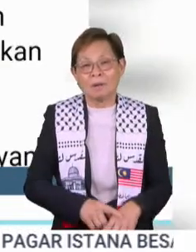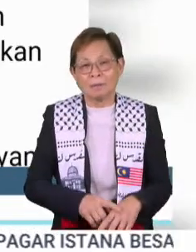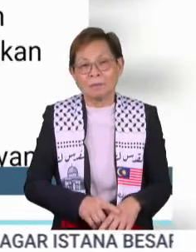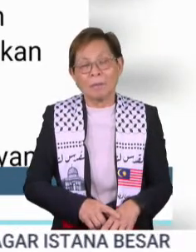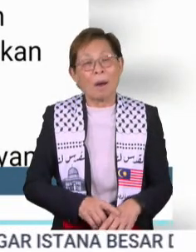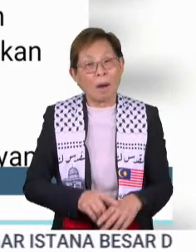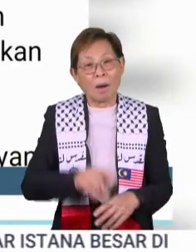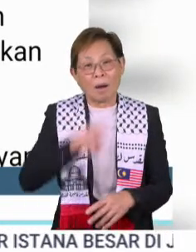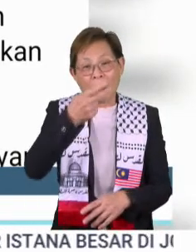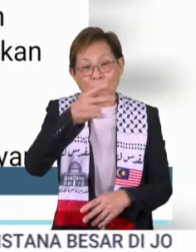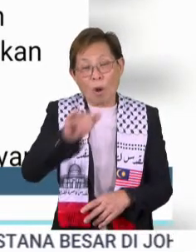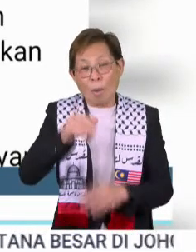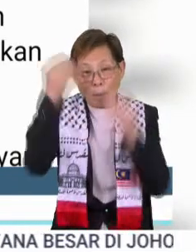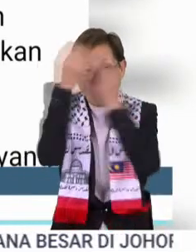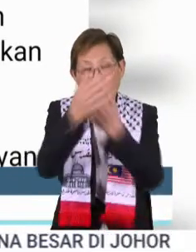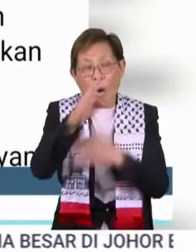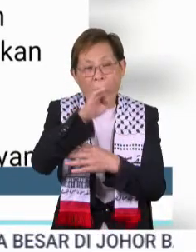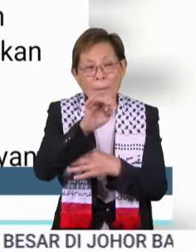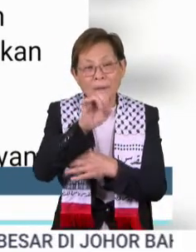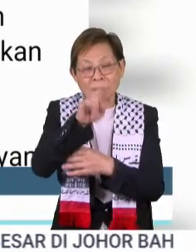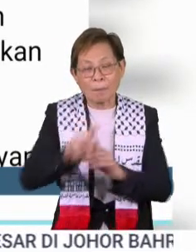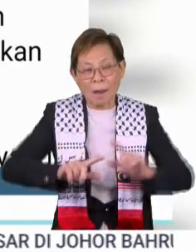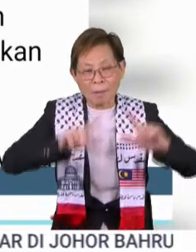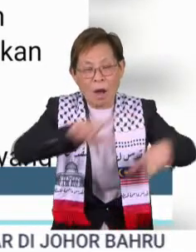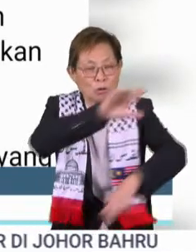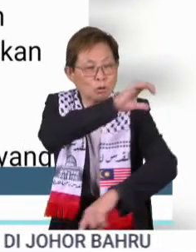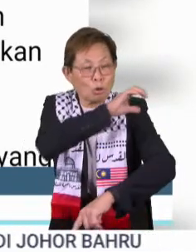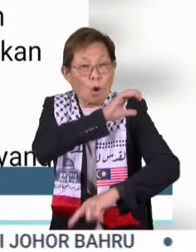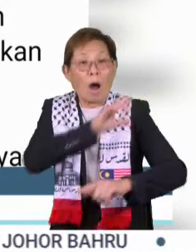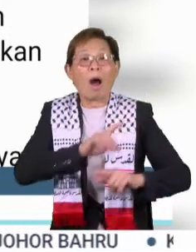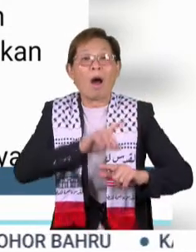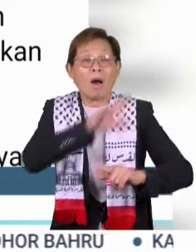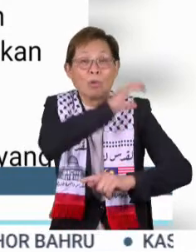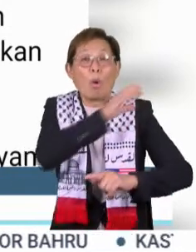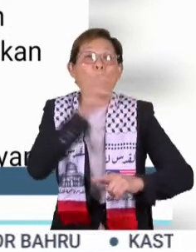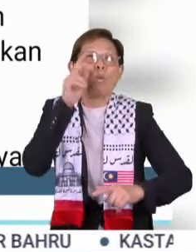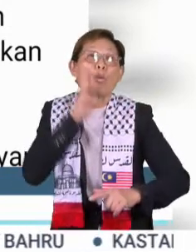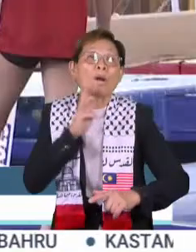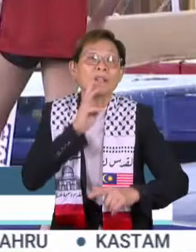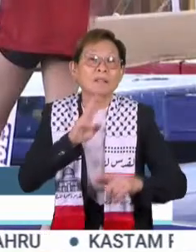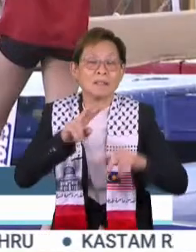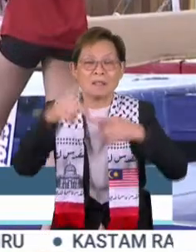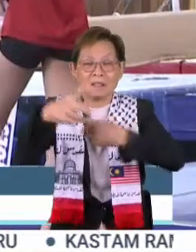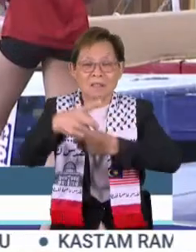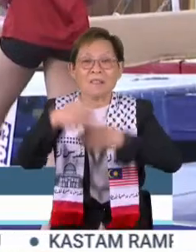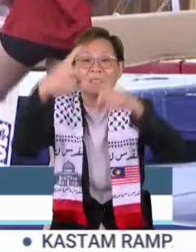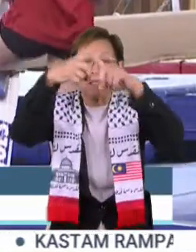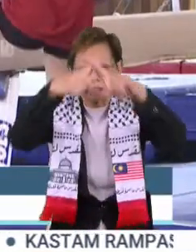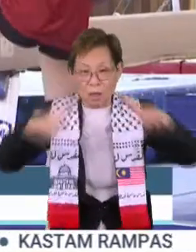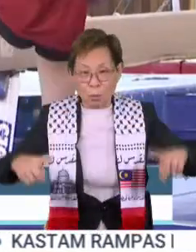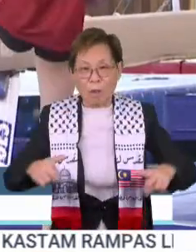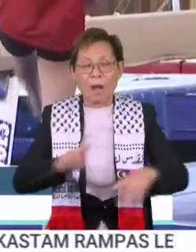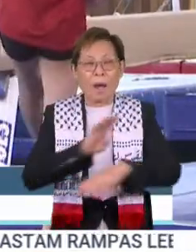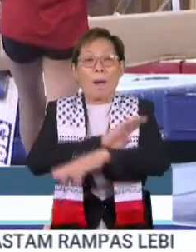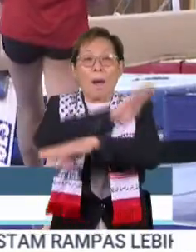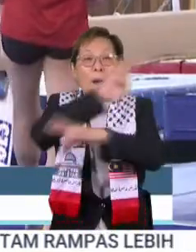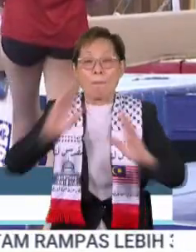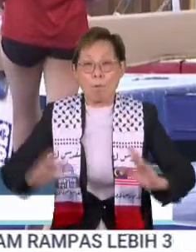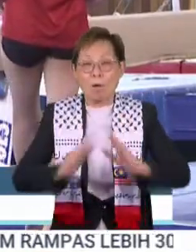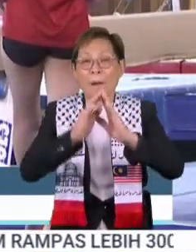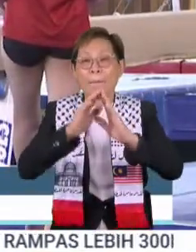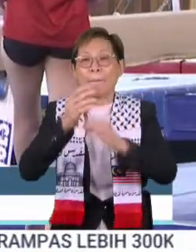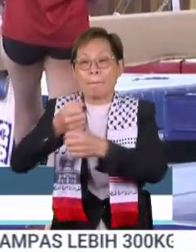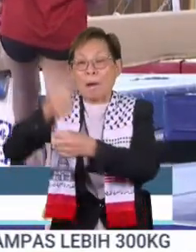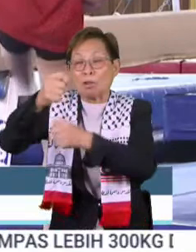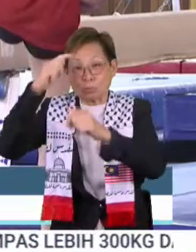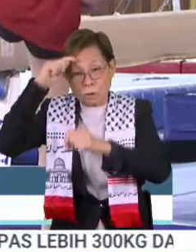semasa, beliau mengumumkan MSN akan menempatkan jurulatih gimnastik wanita di Dewan Gimnastik Bukit Payung Terengganu. Ia bagi membolehkan